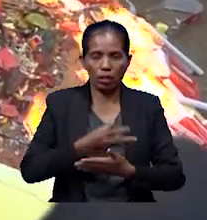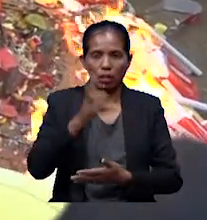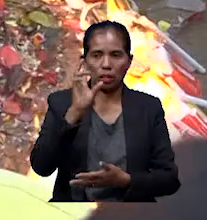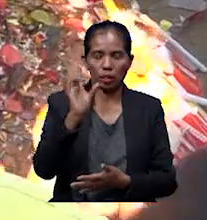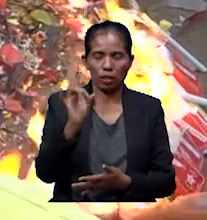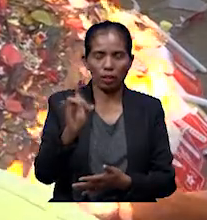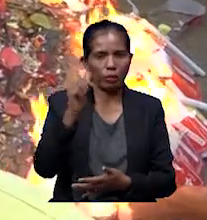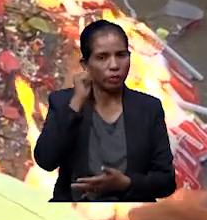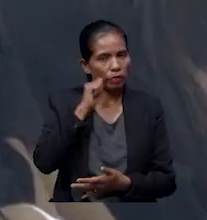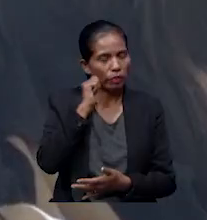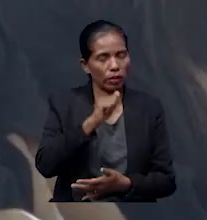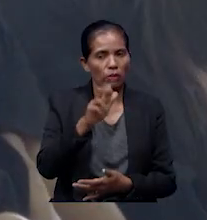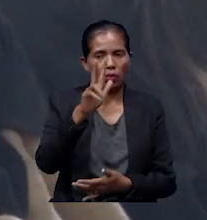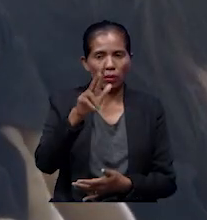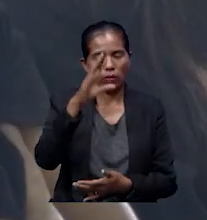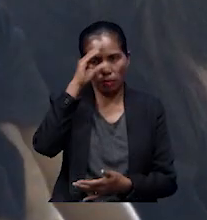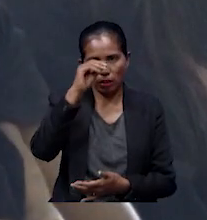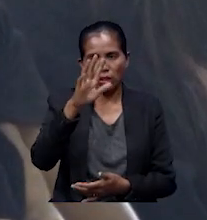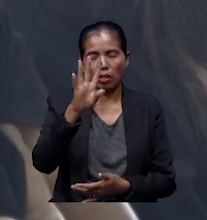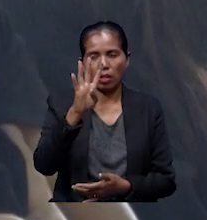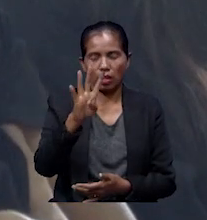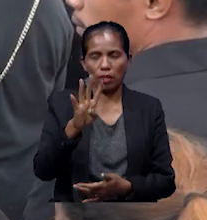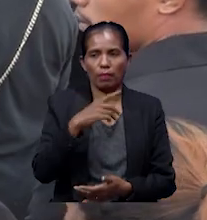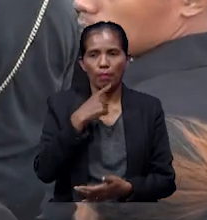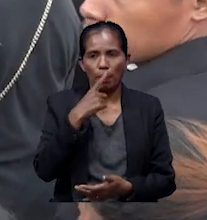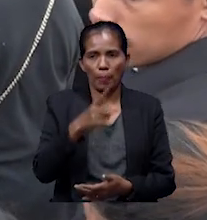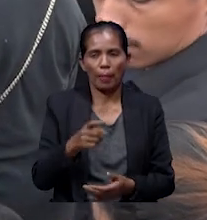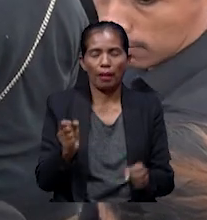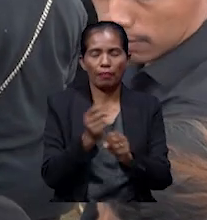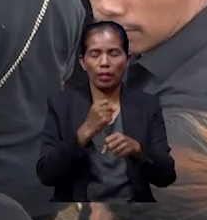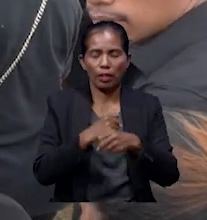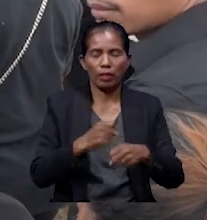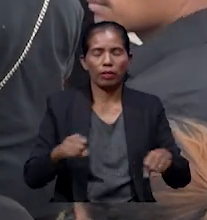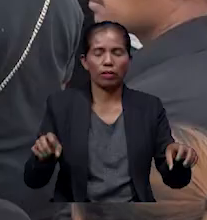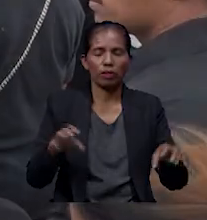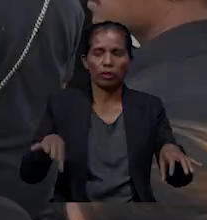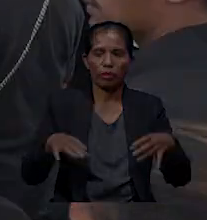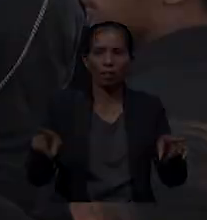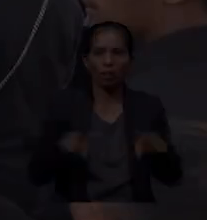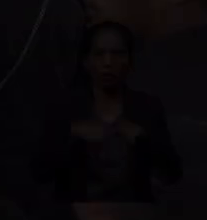si feto tolu manehat durante ne sadozu halaknar hanesan profesor Clementino Maya Ziemen.